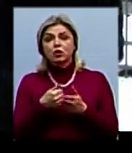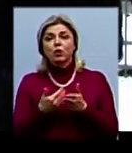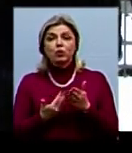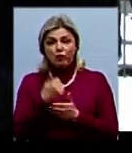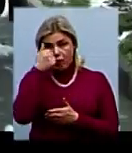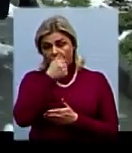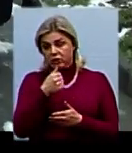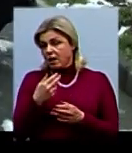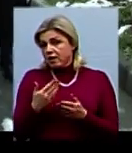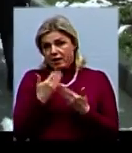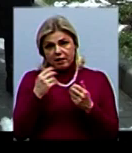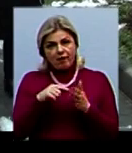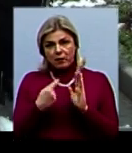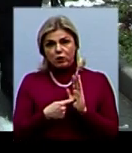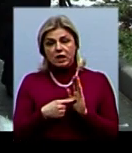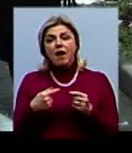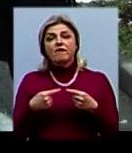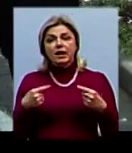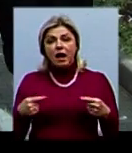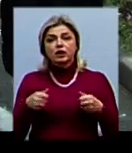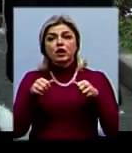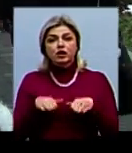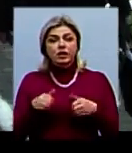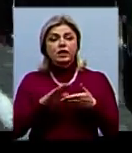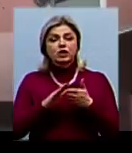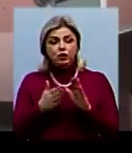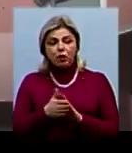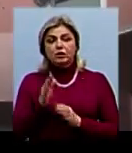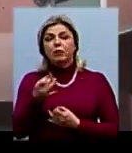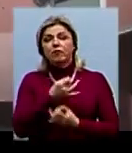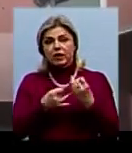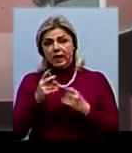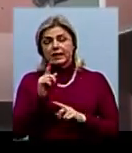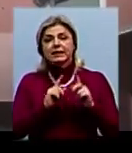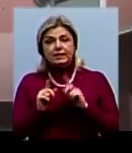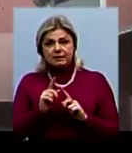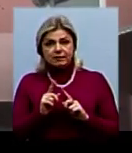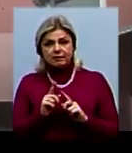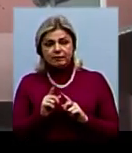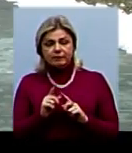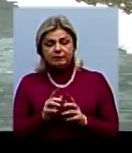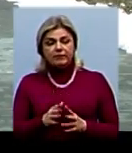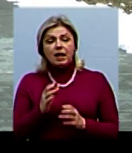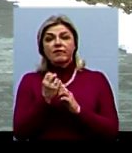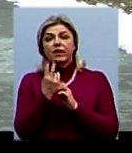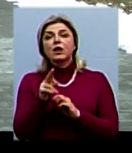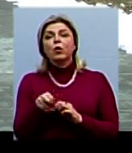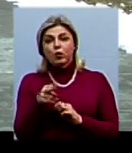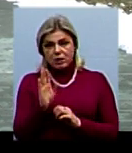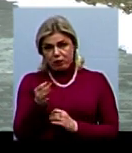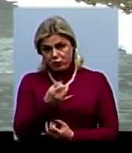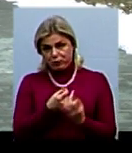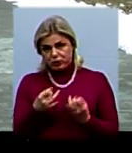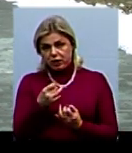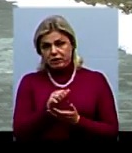Нет вопросов. Варіанти рішення ситуації депутати обговорять під час засідання в Миколаївській міській раді у вівторок, 11 грудня. Світлана Кльосова,